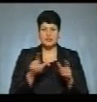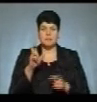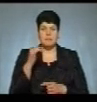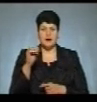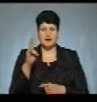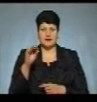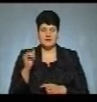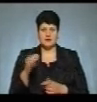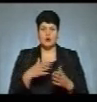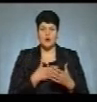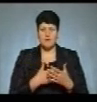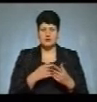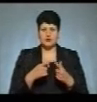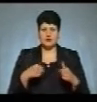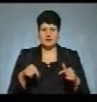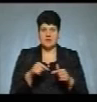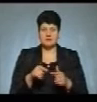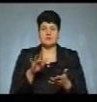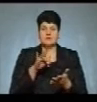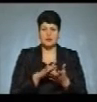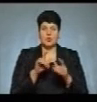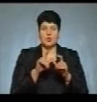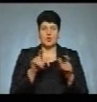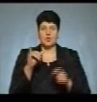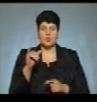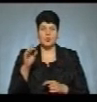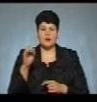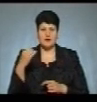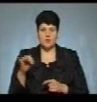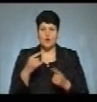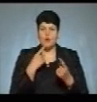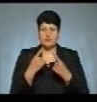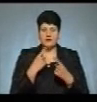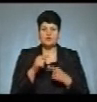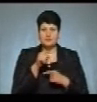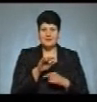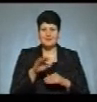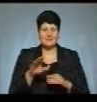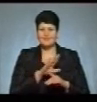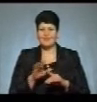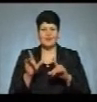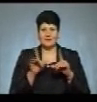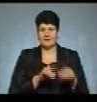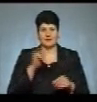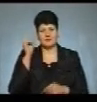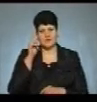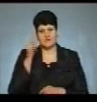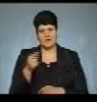громадської організації «Центр.UA» обговорили, що робити, щоб сільські діти з їхньої ОТГ не їхали на навчання до